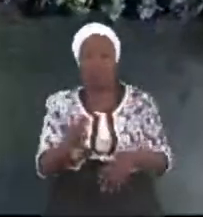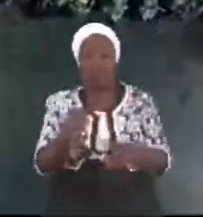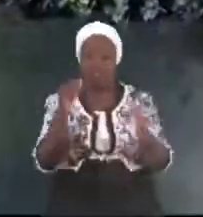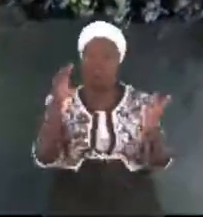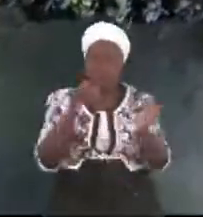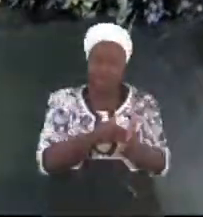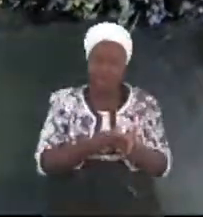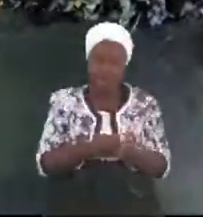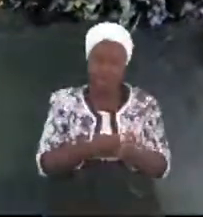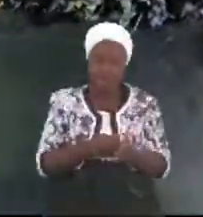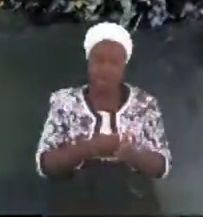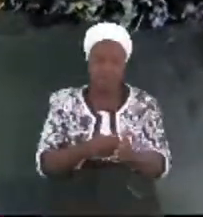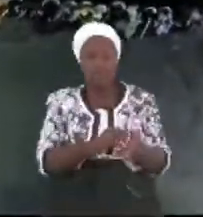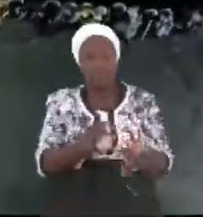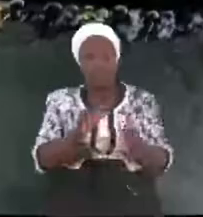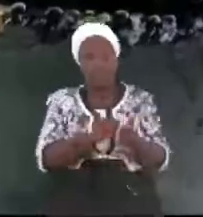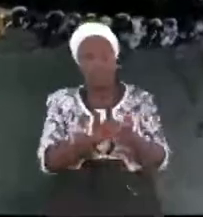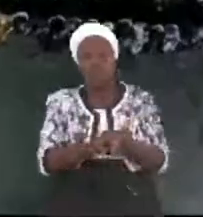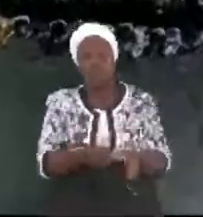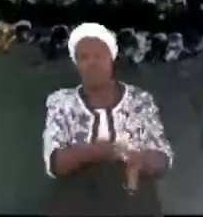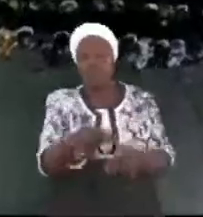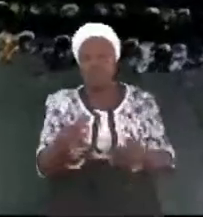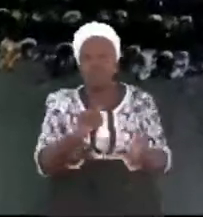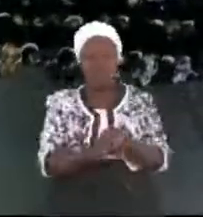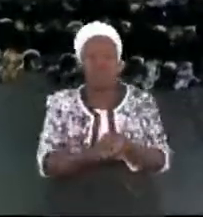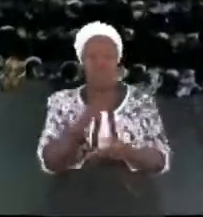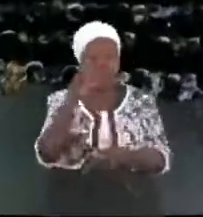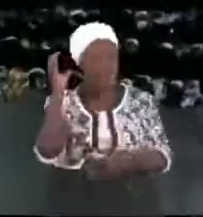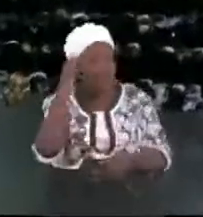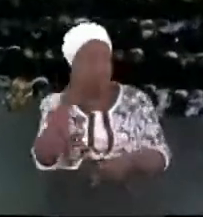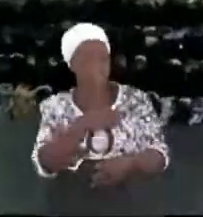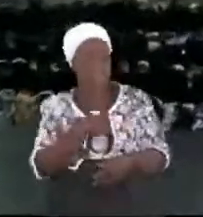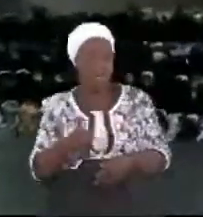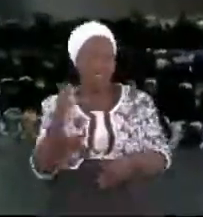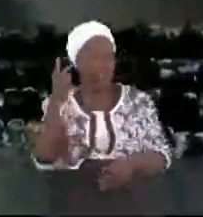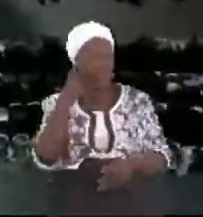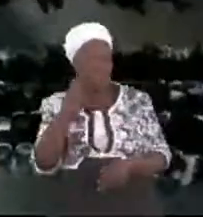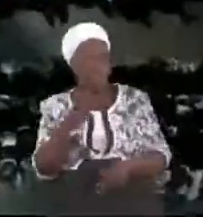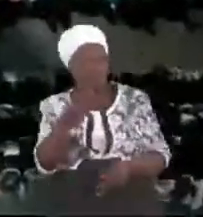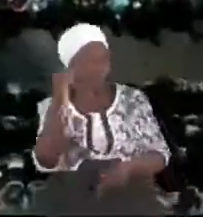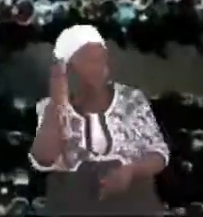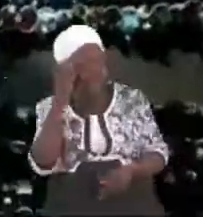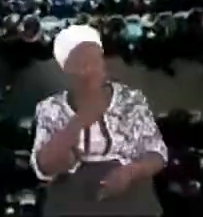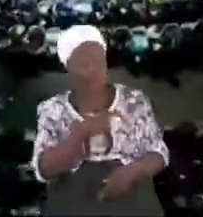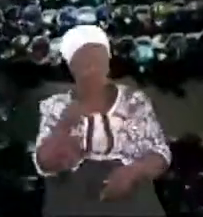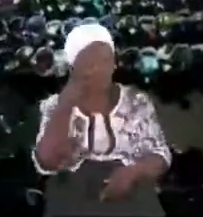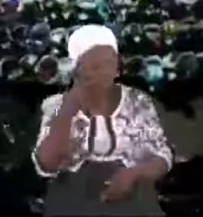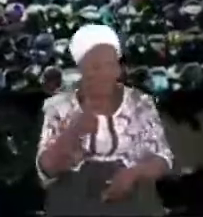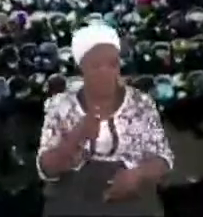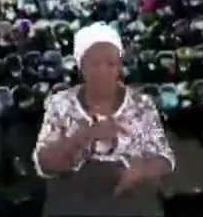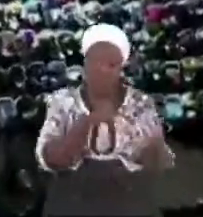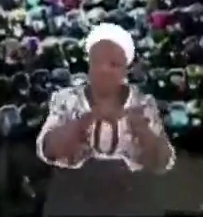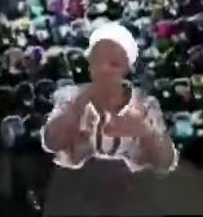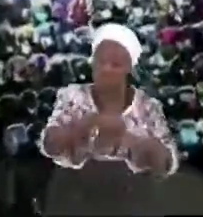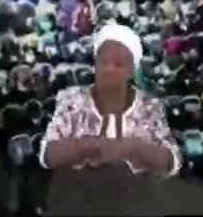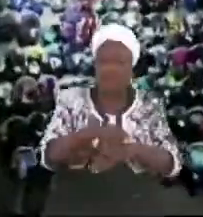et ce que vous voyez. Les Vous entendez et voyez. Ce soir,